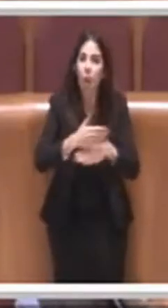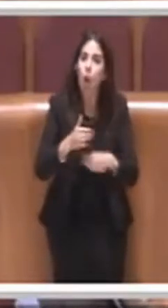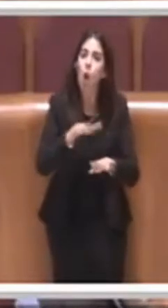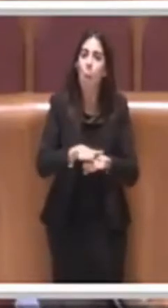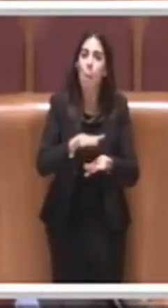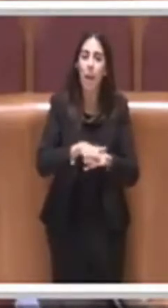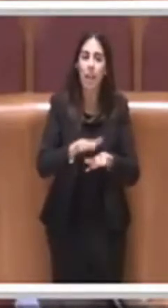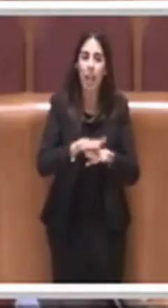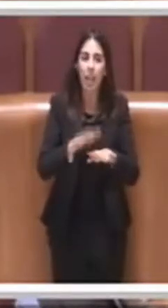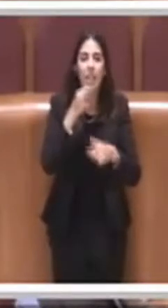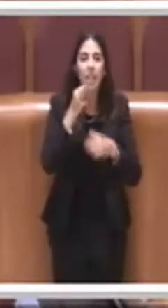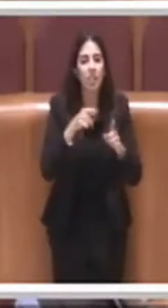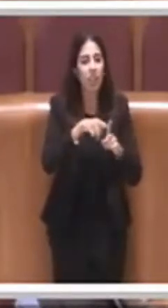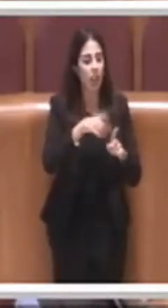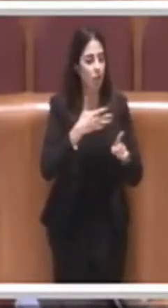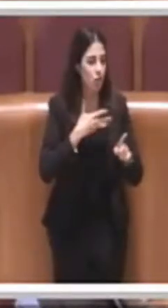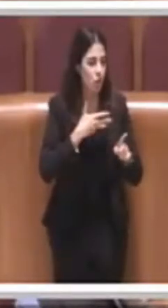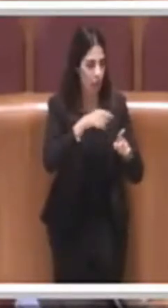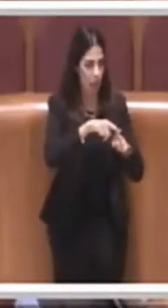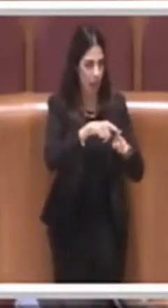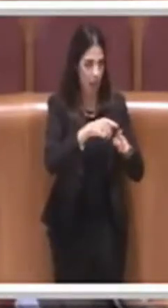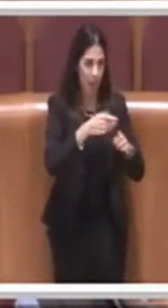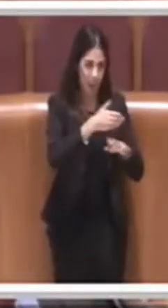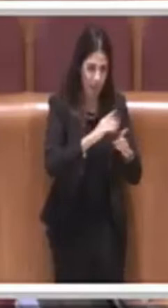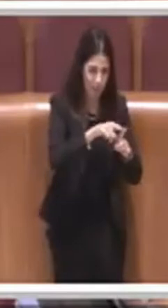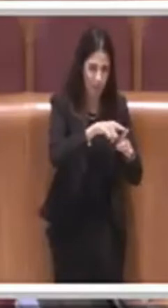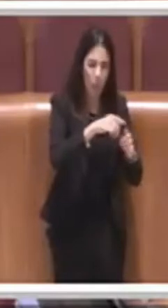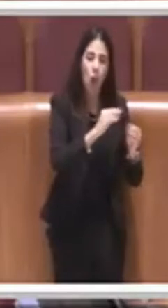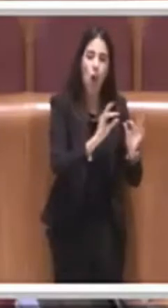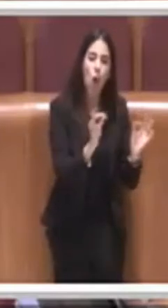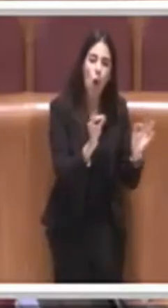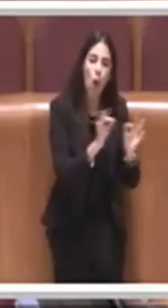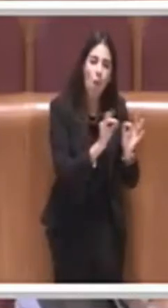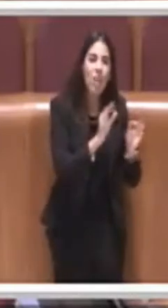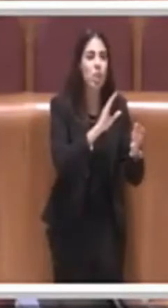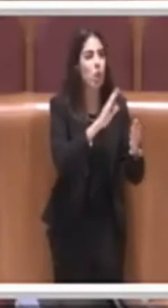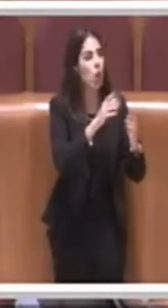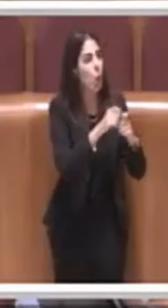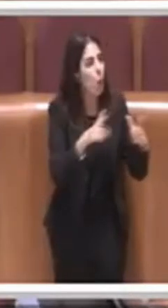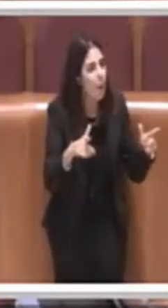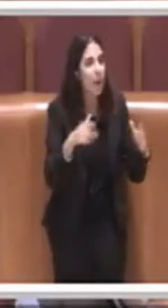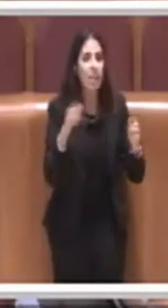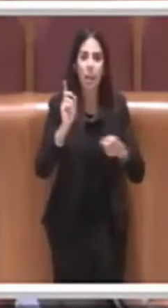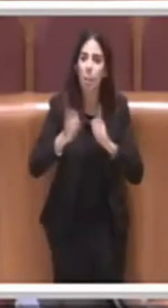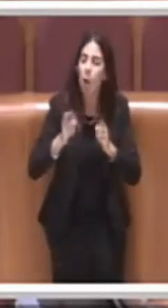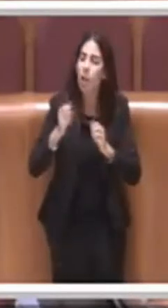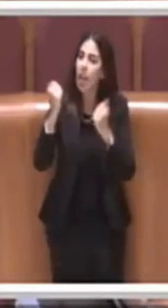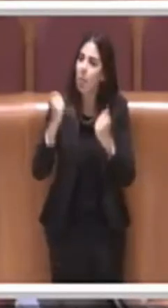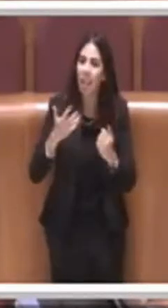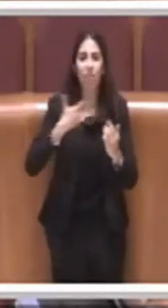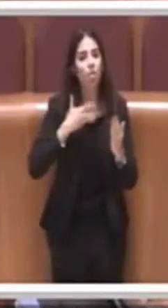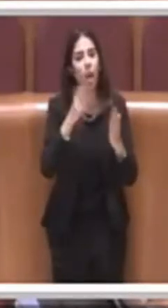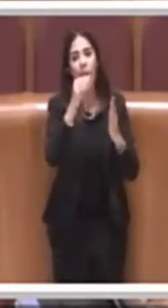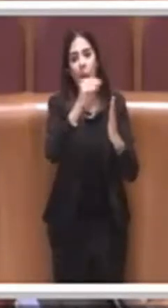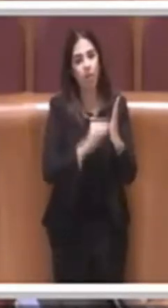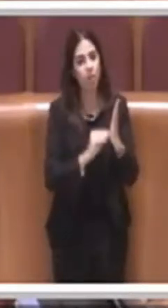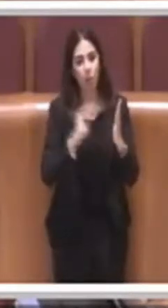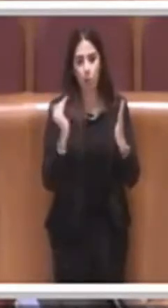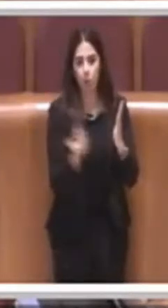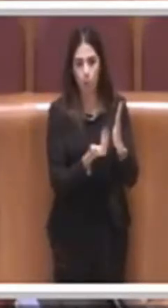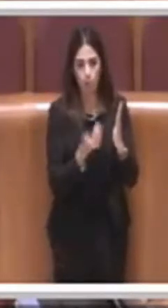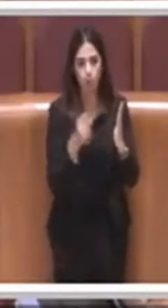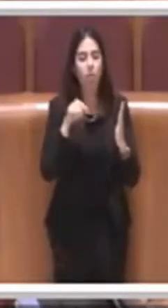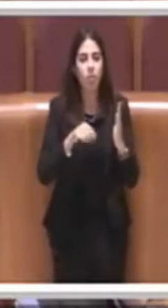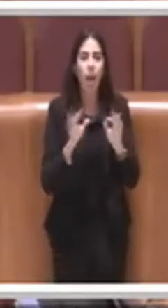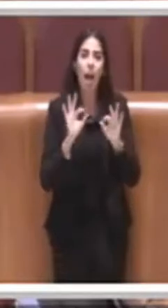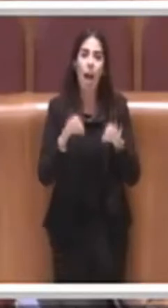urbanistica sulle convenzioni urbanistiche e tanto lato patrimonio e politiche abitative. E vengo all'emendamento numero 19, proprio perché nel